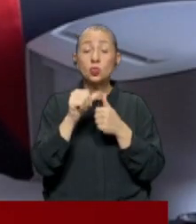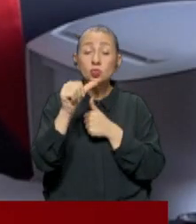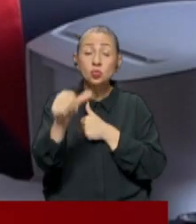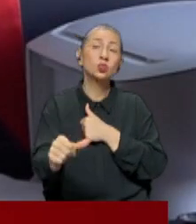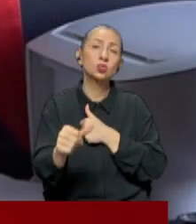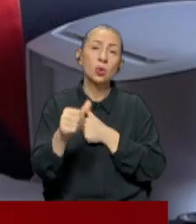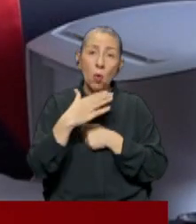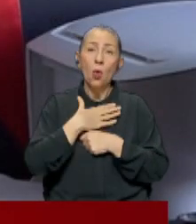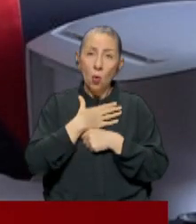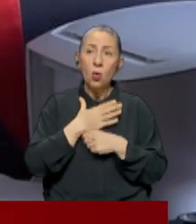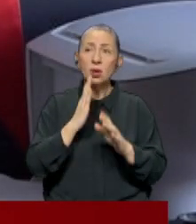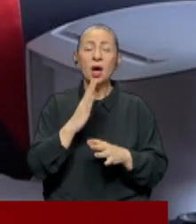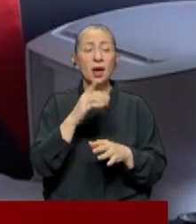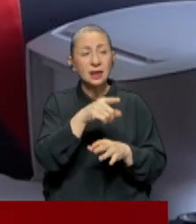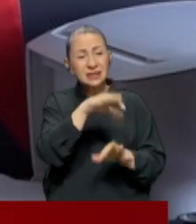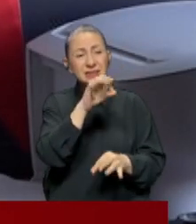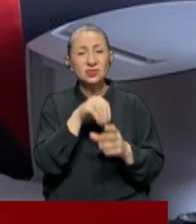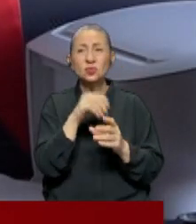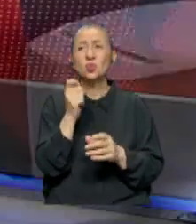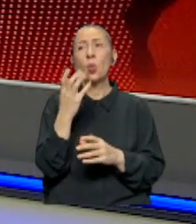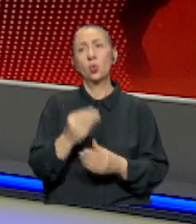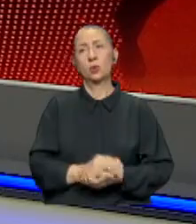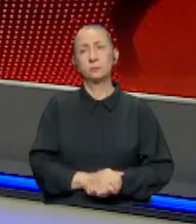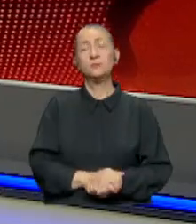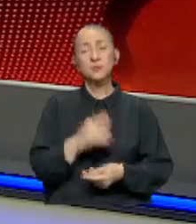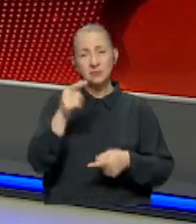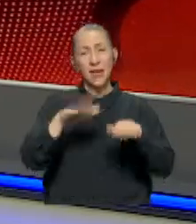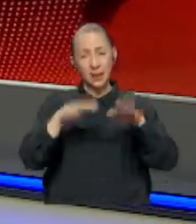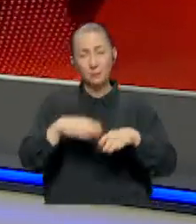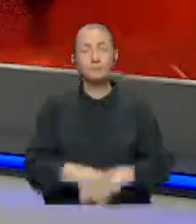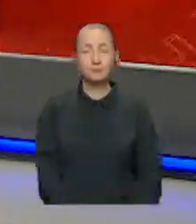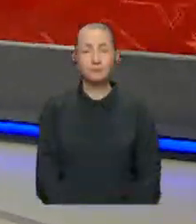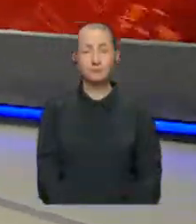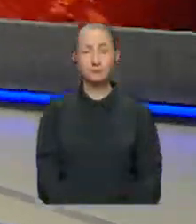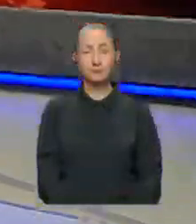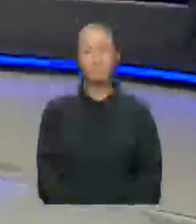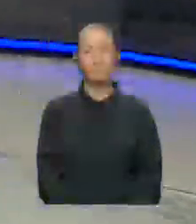ve hakikaten hasta için zor olabiliyor. Şimdi ara zamanı.